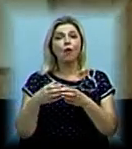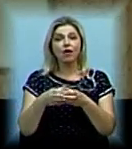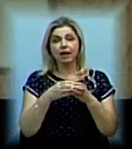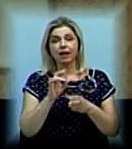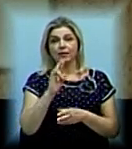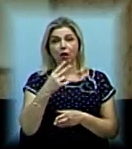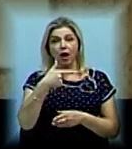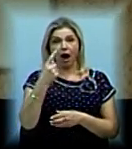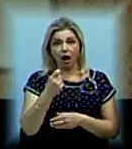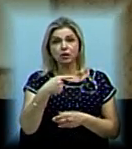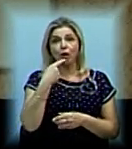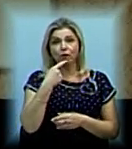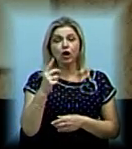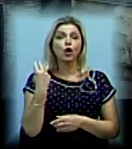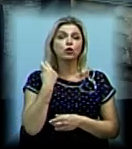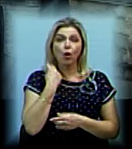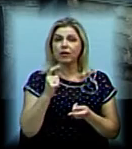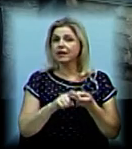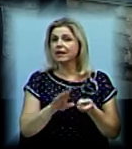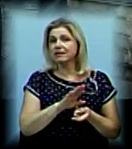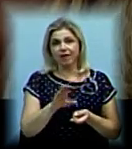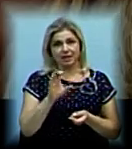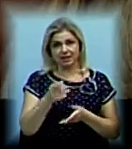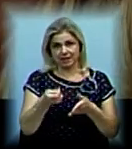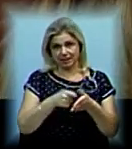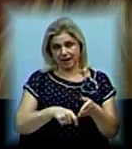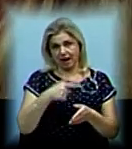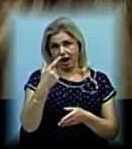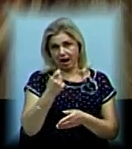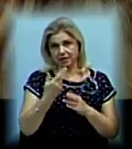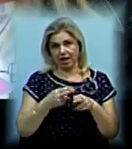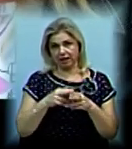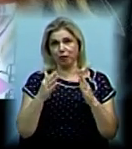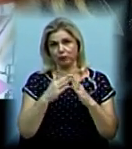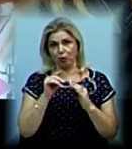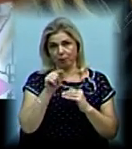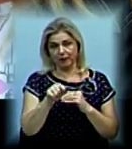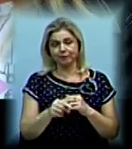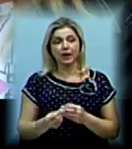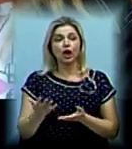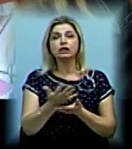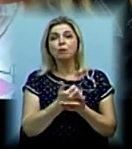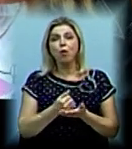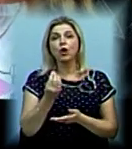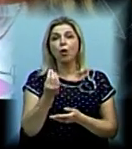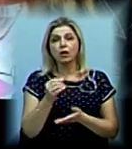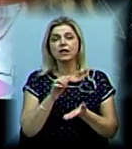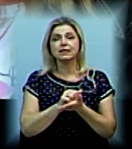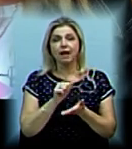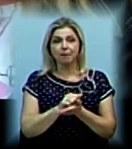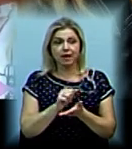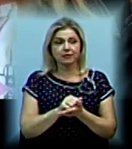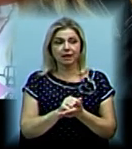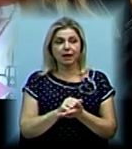«Миколаївгаз» відповідають, борги не пов'язані з перекриттям газопостачання у цьому будинку. Збором коштів займається